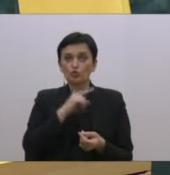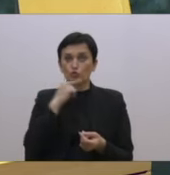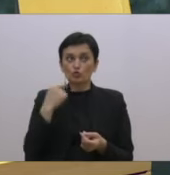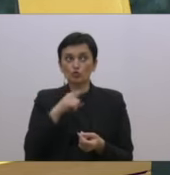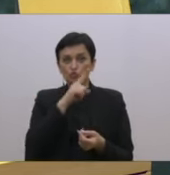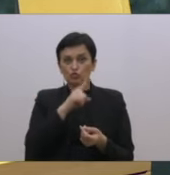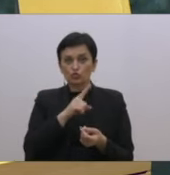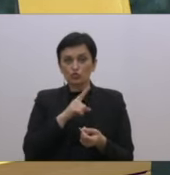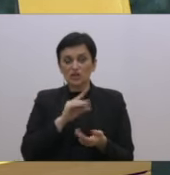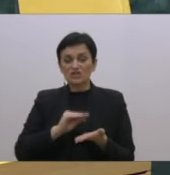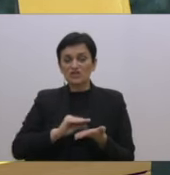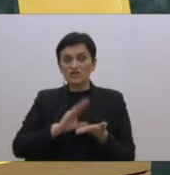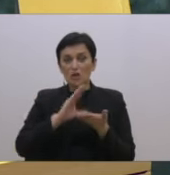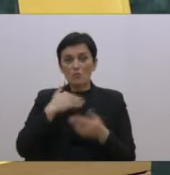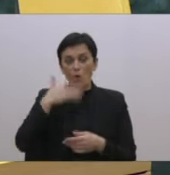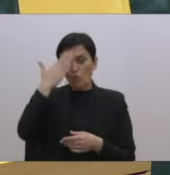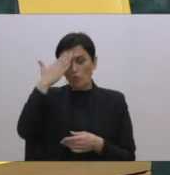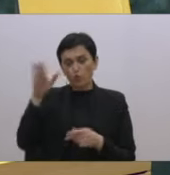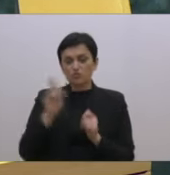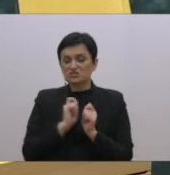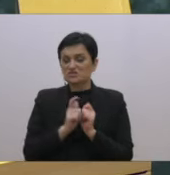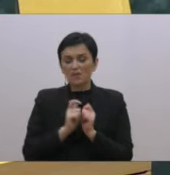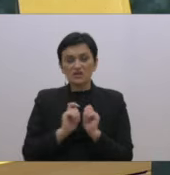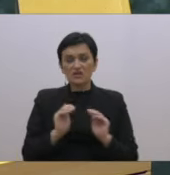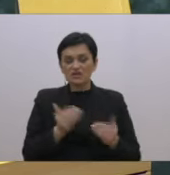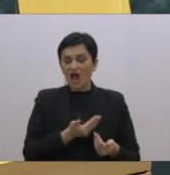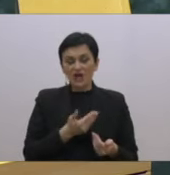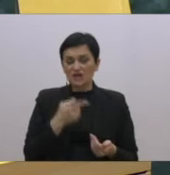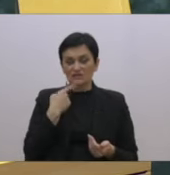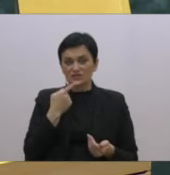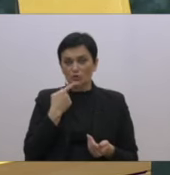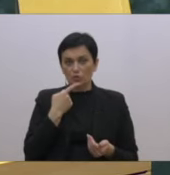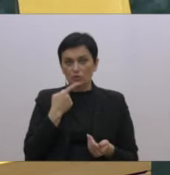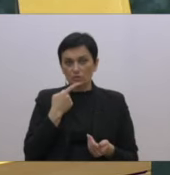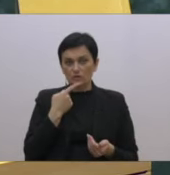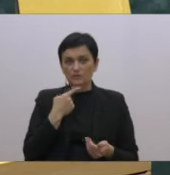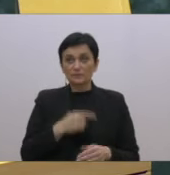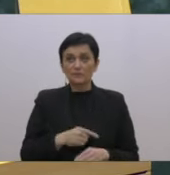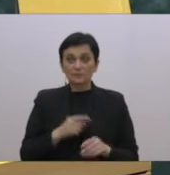რუსეთში, მე უცხოურ დაფინანსებაზე ძალიან ნაკლებად ვისაუბრებდი ხოლმე.